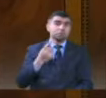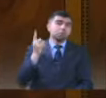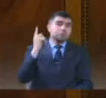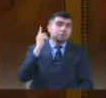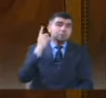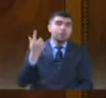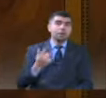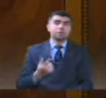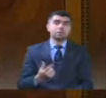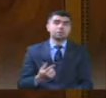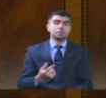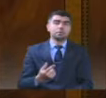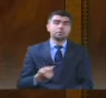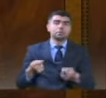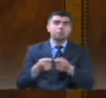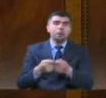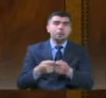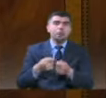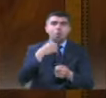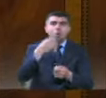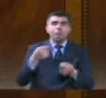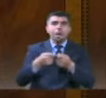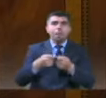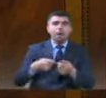الجوده ديال الله، اذا جاد الله جاد عمر،